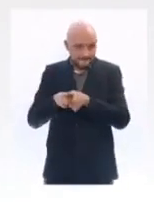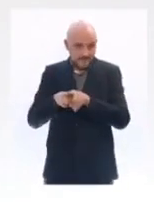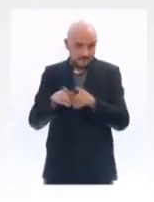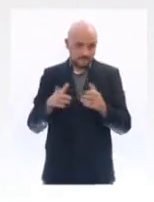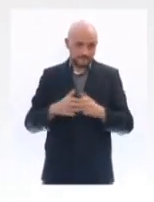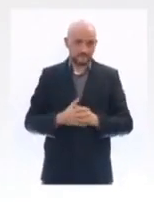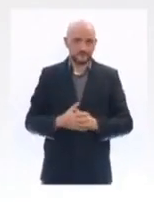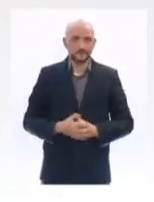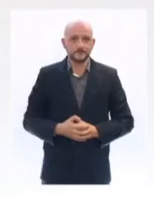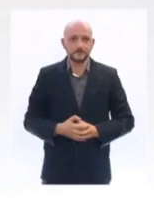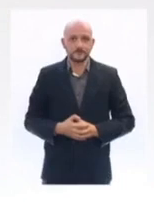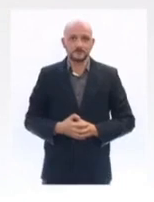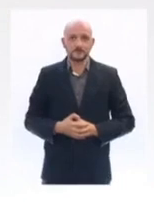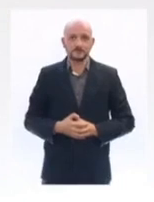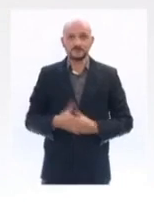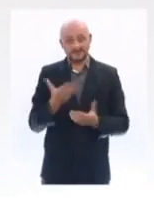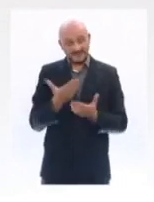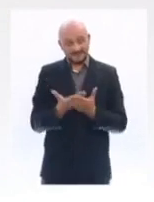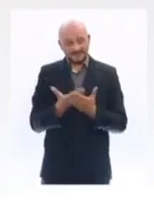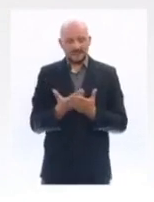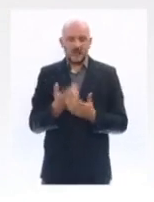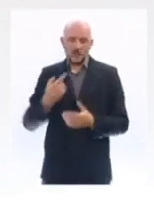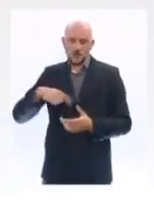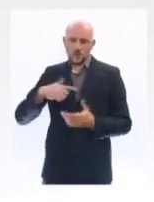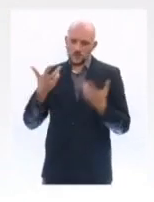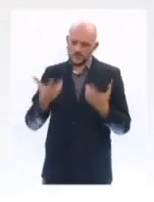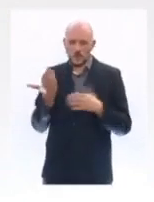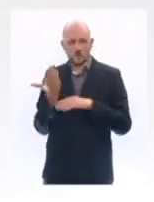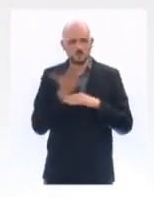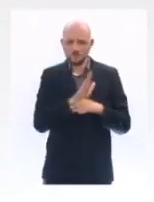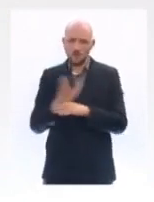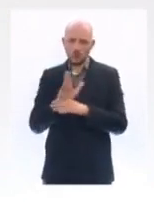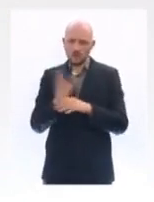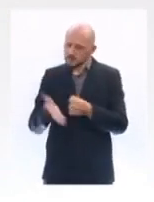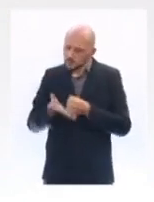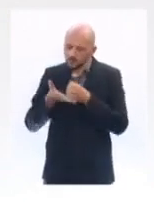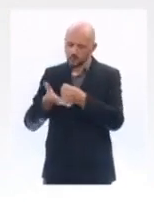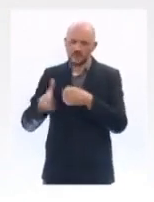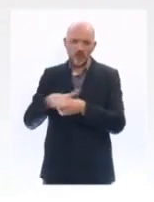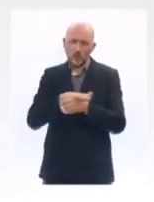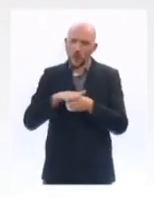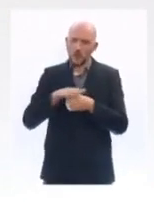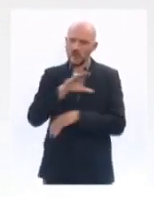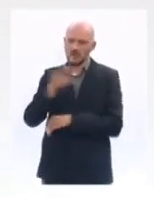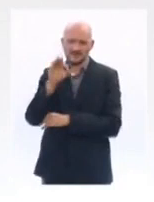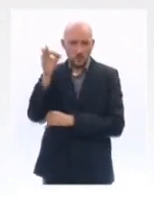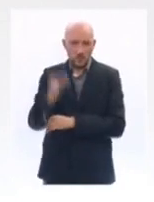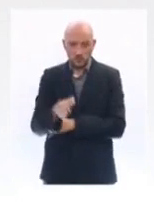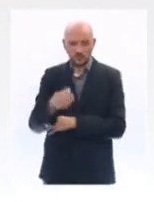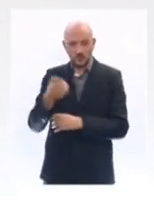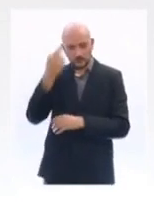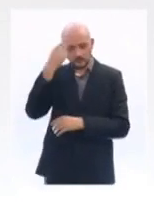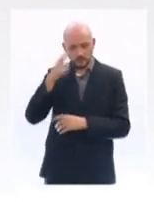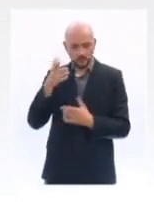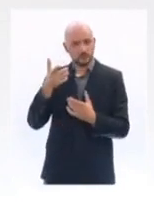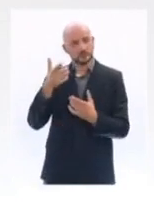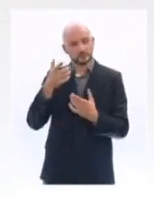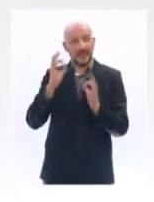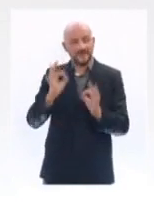50 salariés qui sont fermées administrativement auront une exonération totale de leurs cotisations